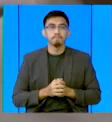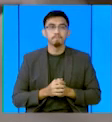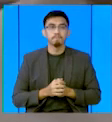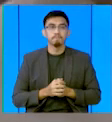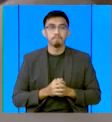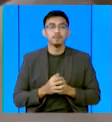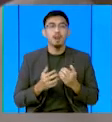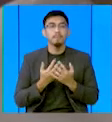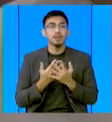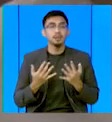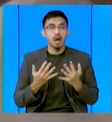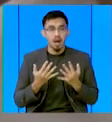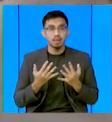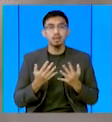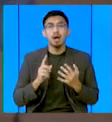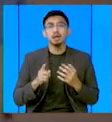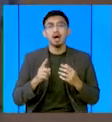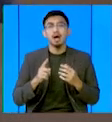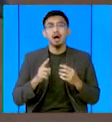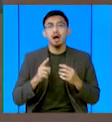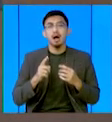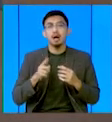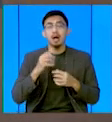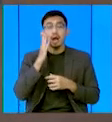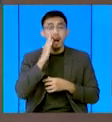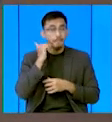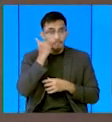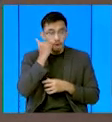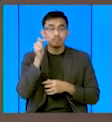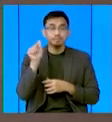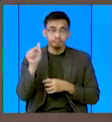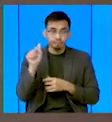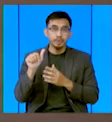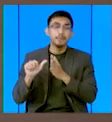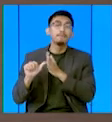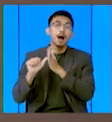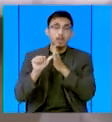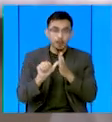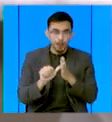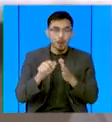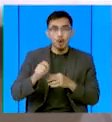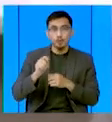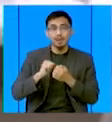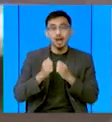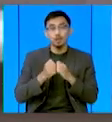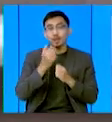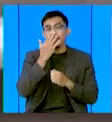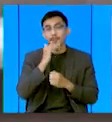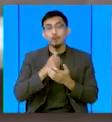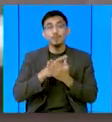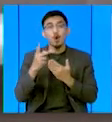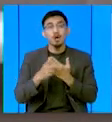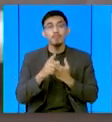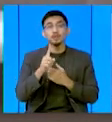Warga Ambon, Betty Pati Kayahatu, mendapat bantuan hukum dari RPA Perindo atas kasus dugaan penipuan program Sejuta Rumah